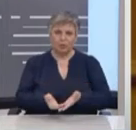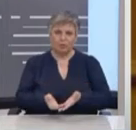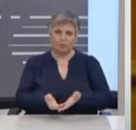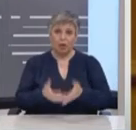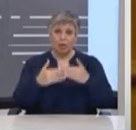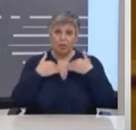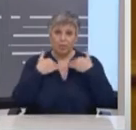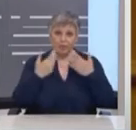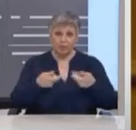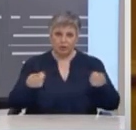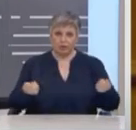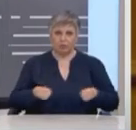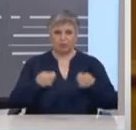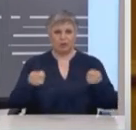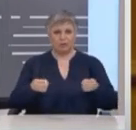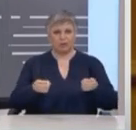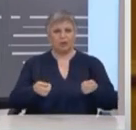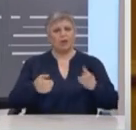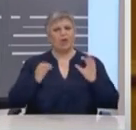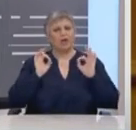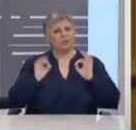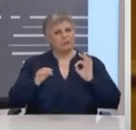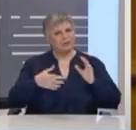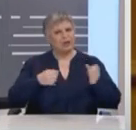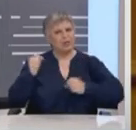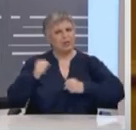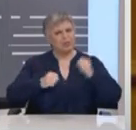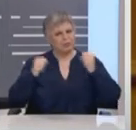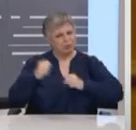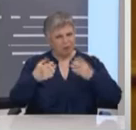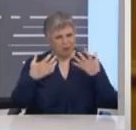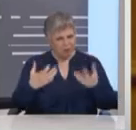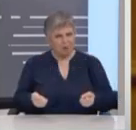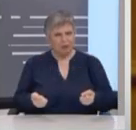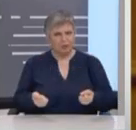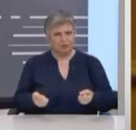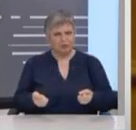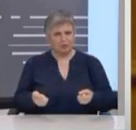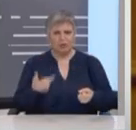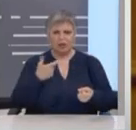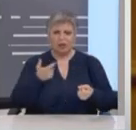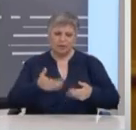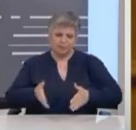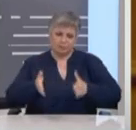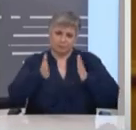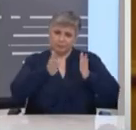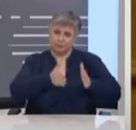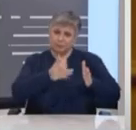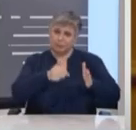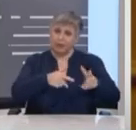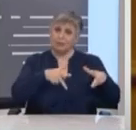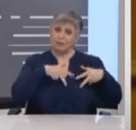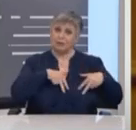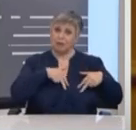πλευρά και όσες διαφωνίες μπορεί να έχουμε με τα κόμματα της μείζωνος αντιπολίτευσης,